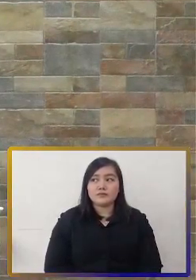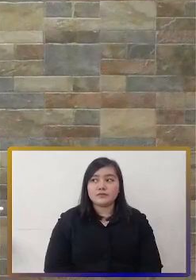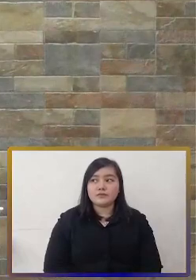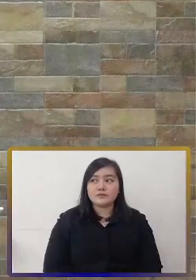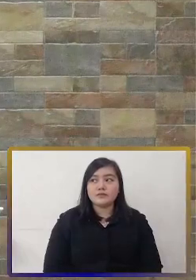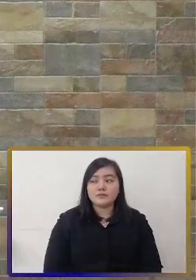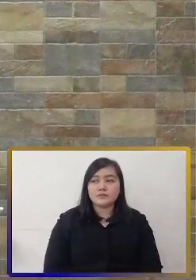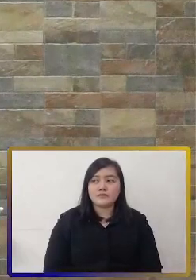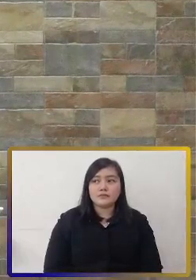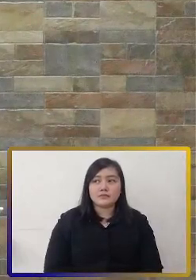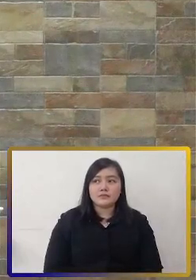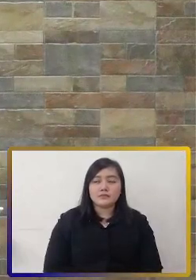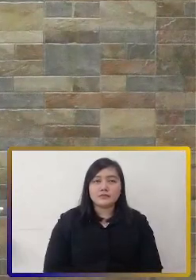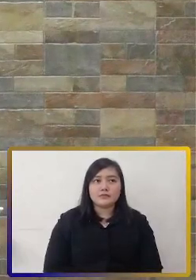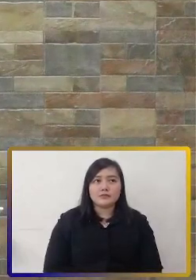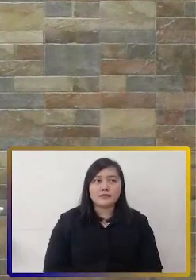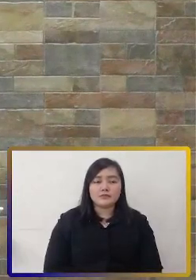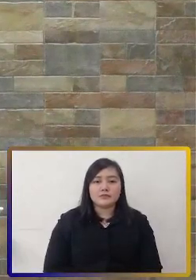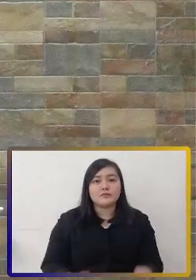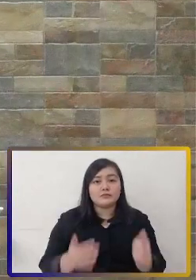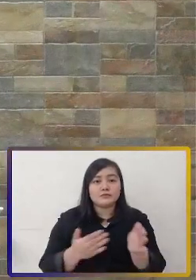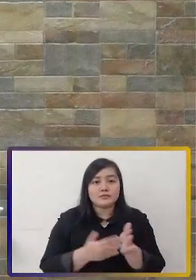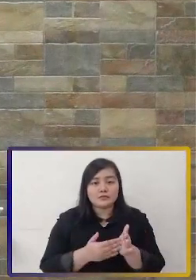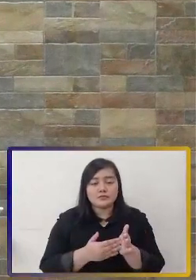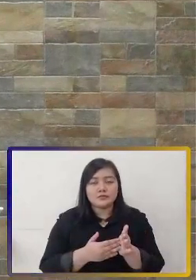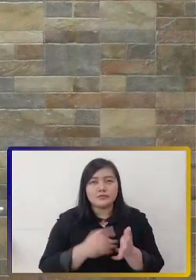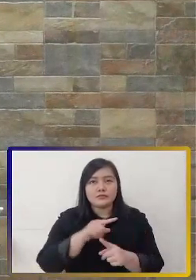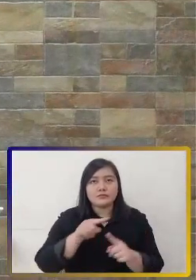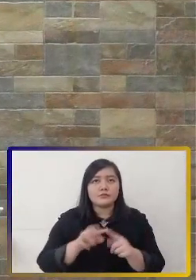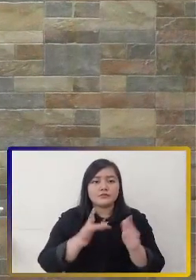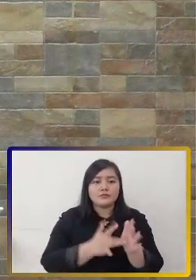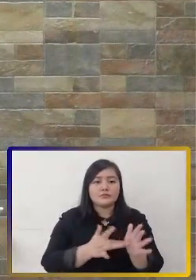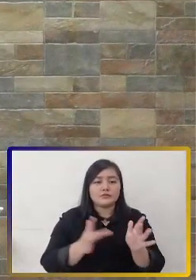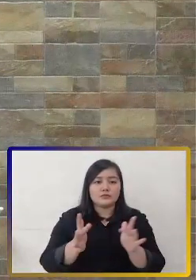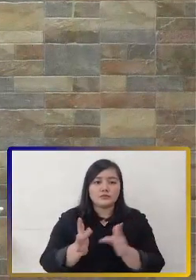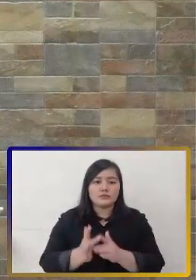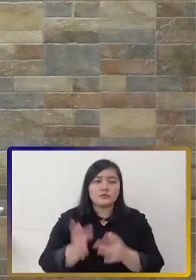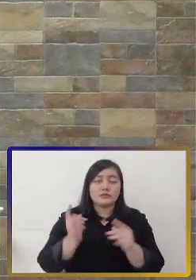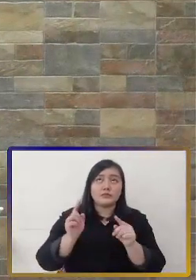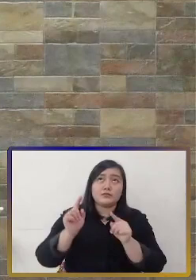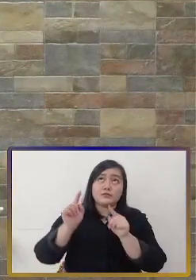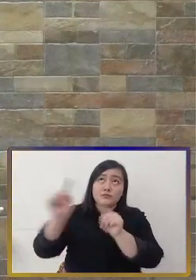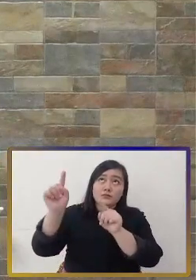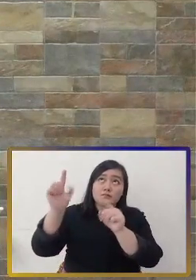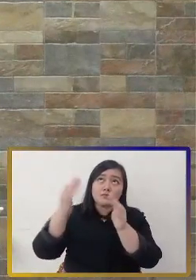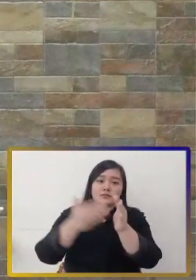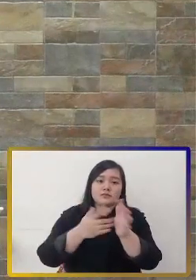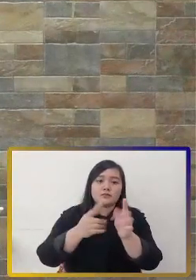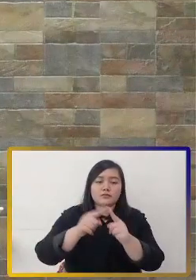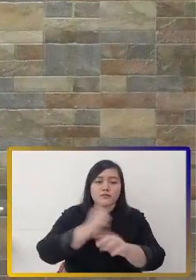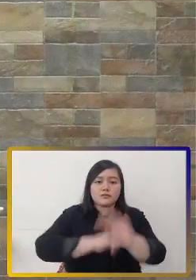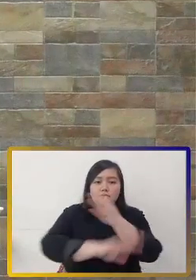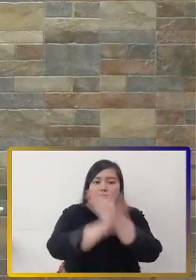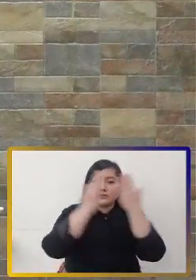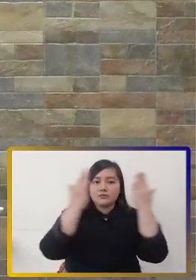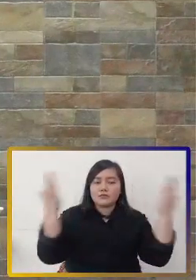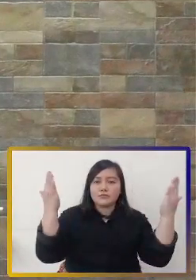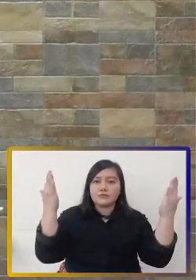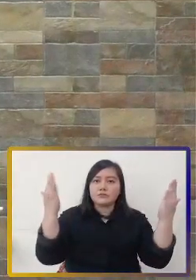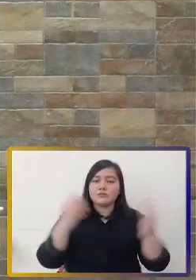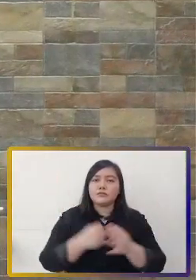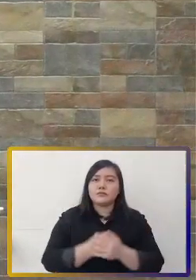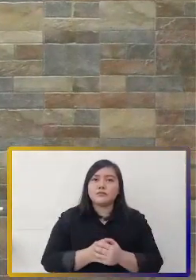inyan. And then, when the Lord Jesus Christ ascended, mga kapatid, alright? When the Lord Jesus Christ